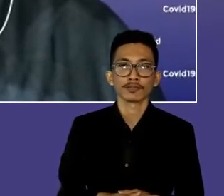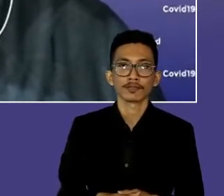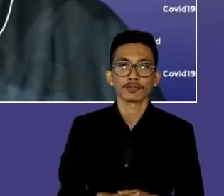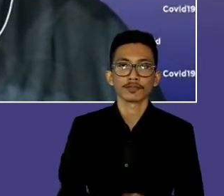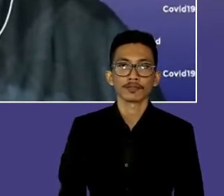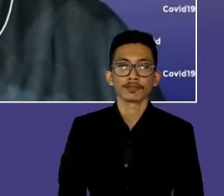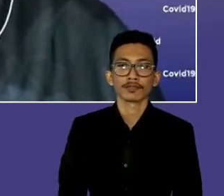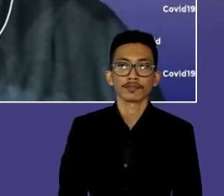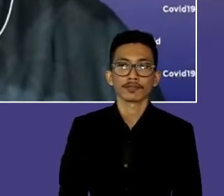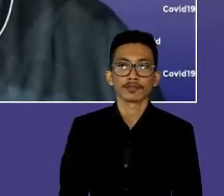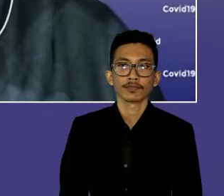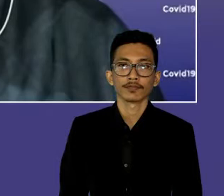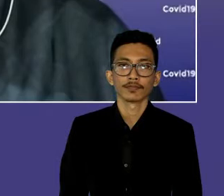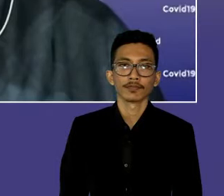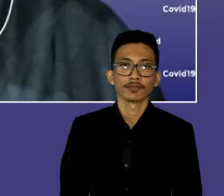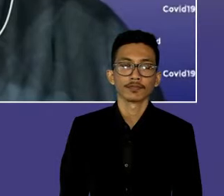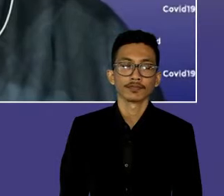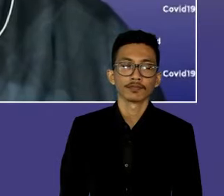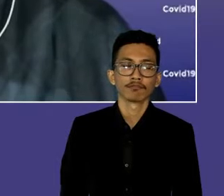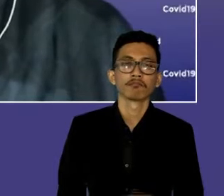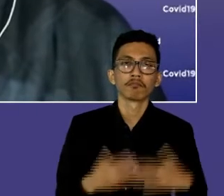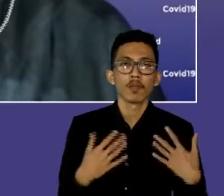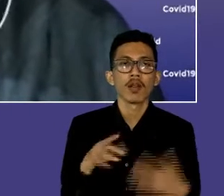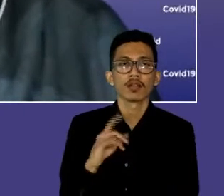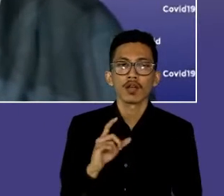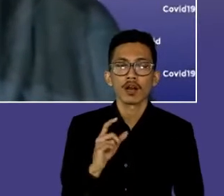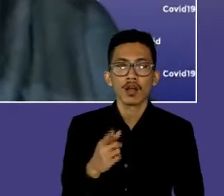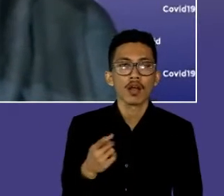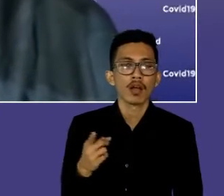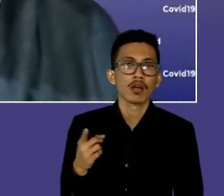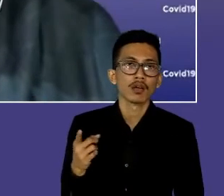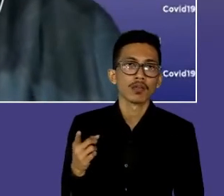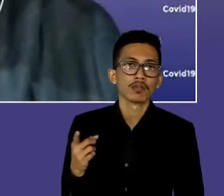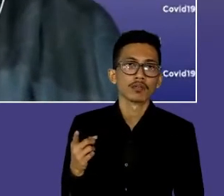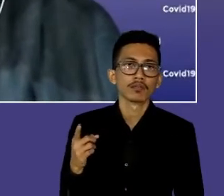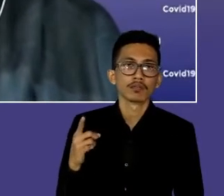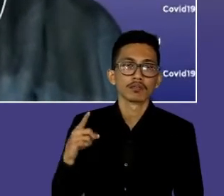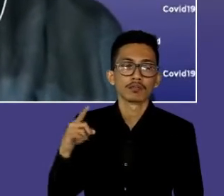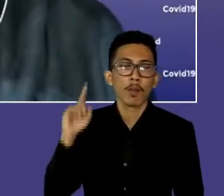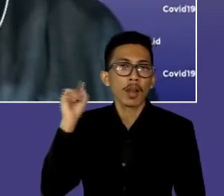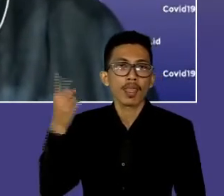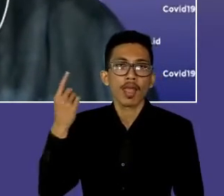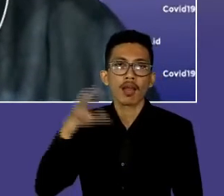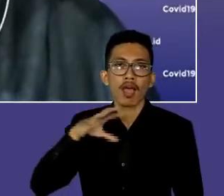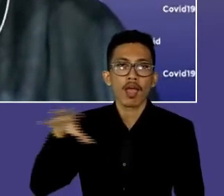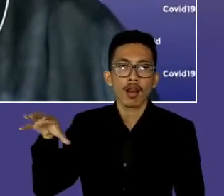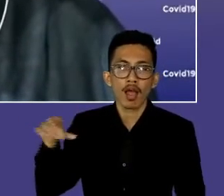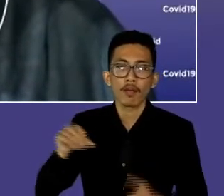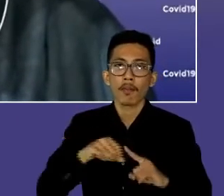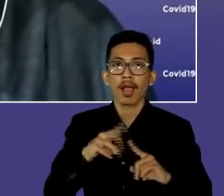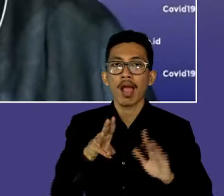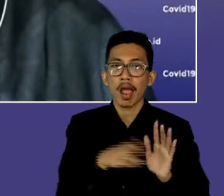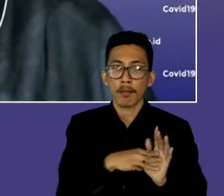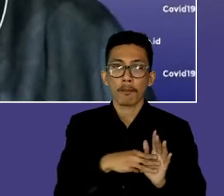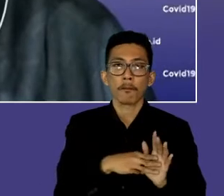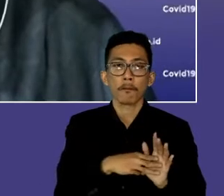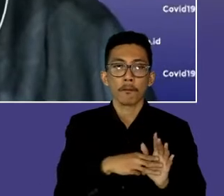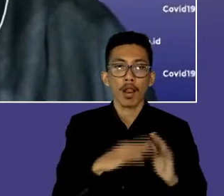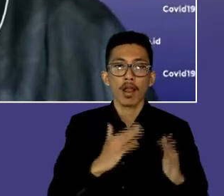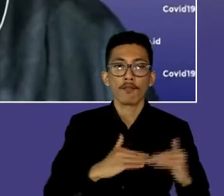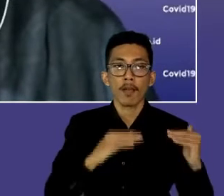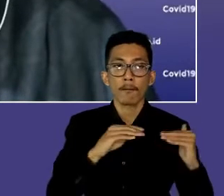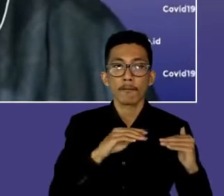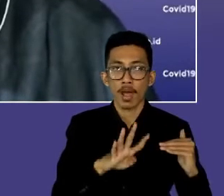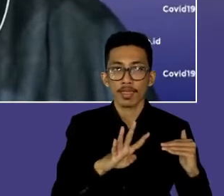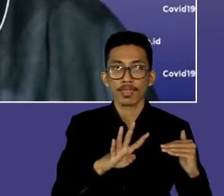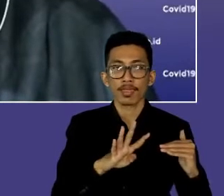perlu, katanya, yang perlu diambil Pemda agar penyesuaian dalam PPKM level 4 saat ini tidak